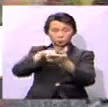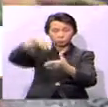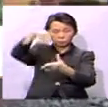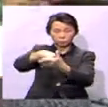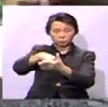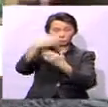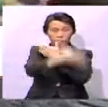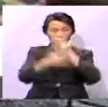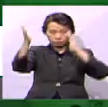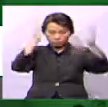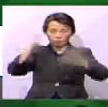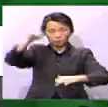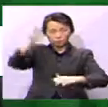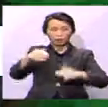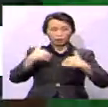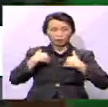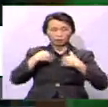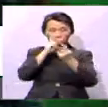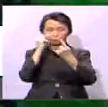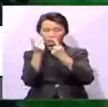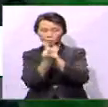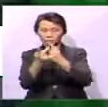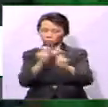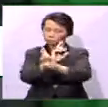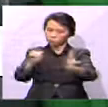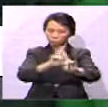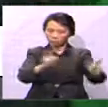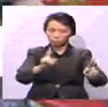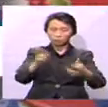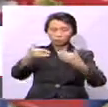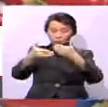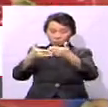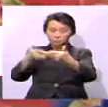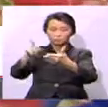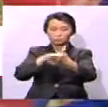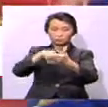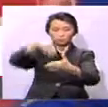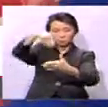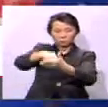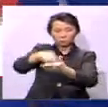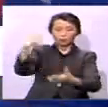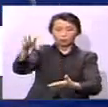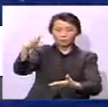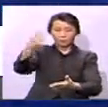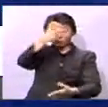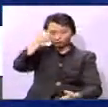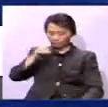di seluruh negara harus berada dalam keadaan siap siaga menjelang pilihan raya umum ke-14. Ini kerana